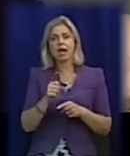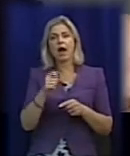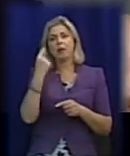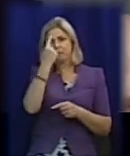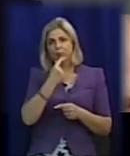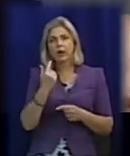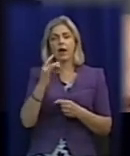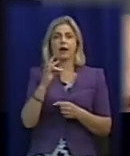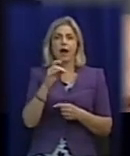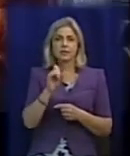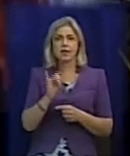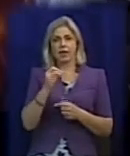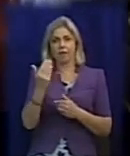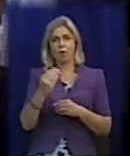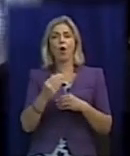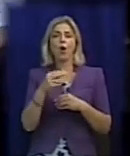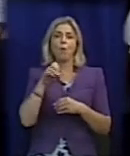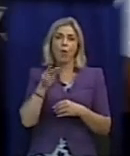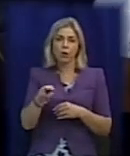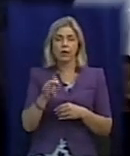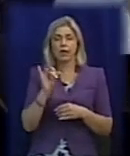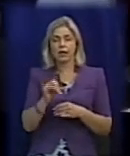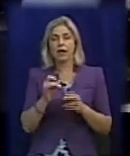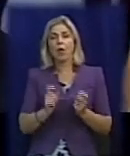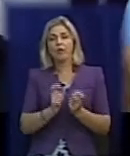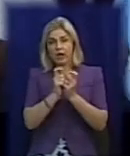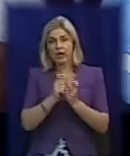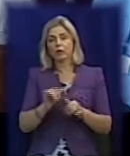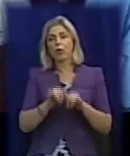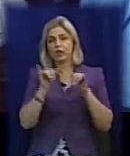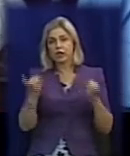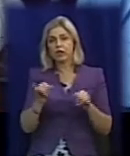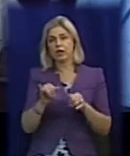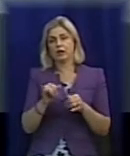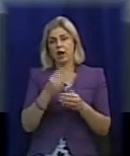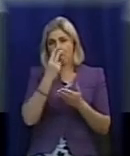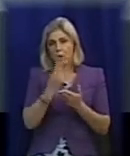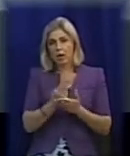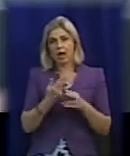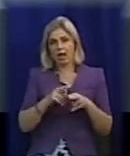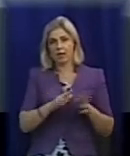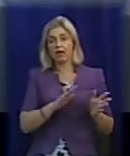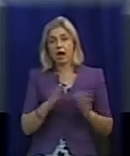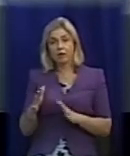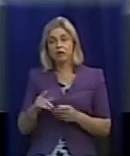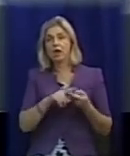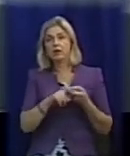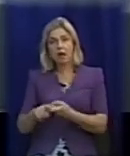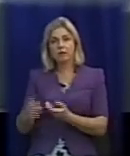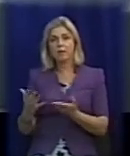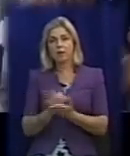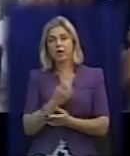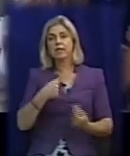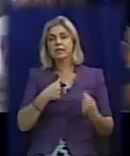релігії, статі. У часи війни або збройних конфліктів збільшується кількість проявів цього явища. Наслідки призводять до страждань